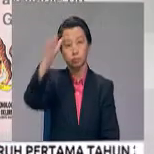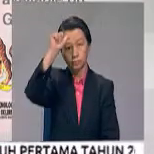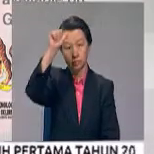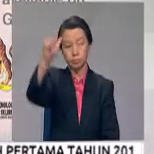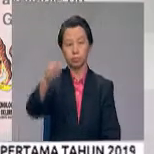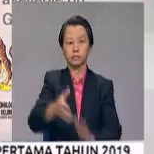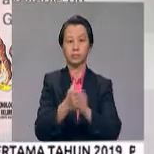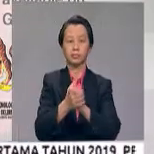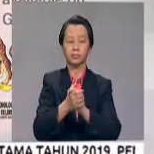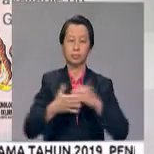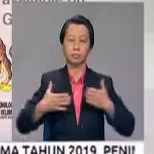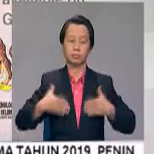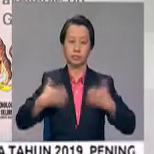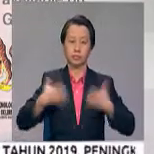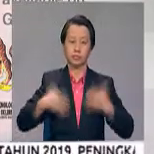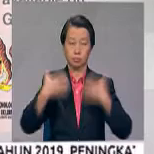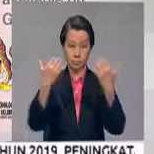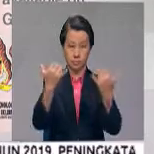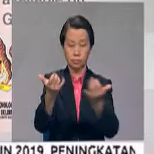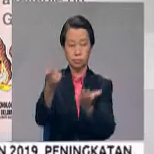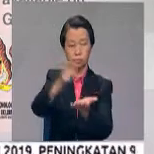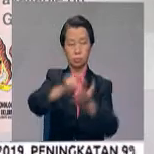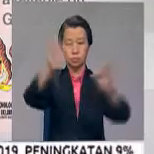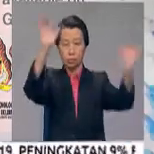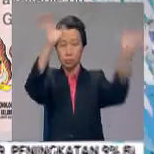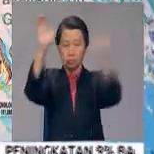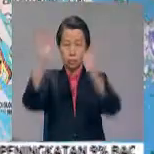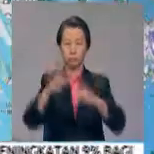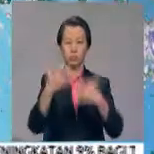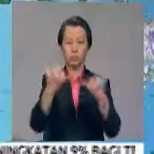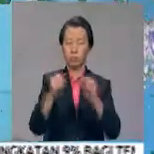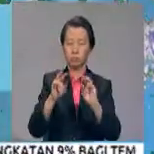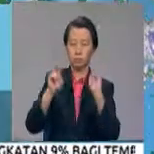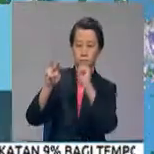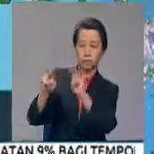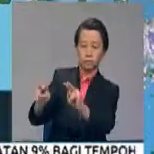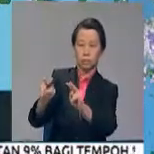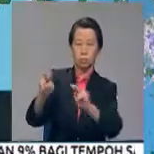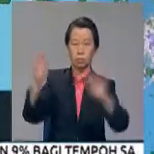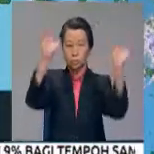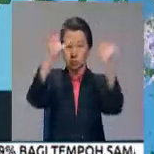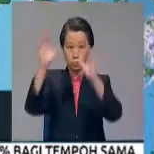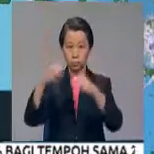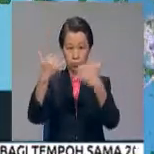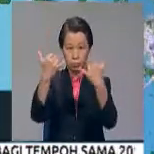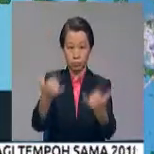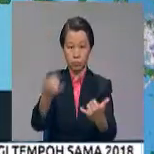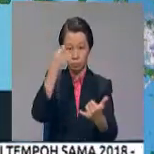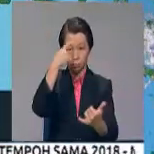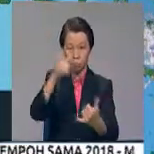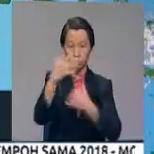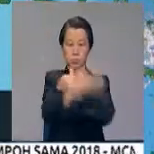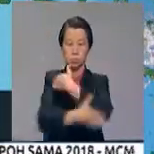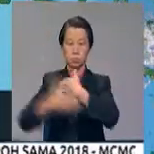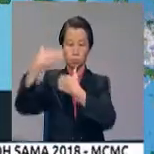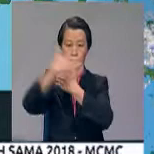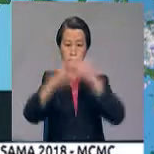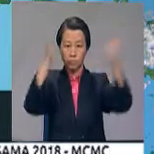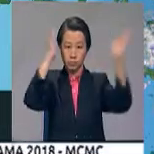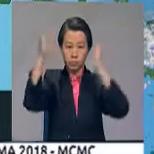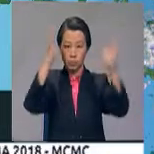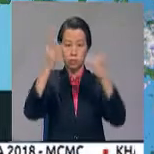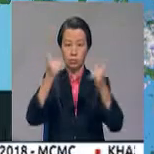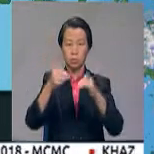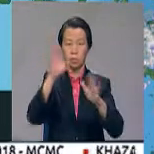Assalamualaikum dan salam sejahtera. Kita mulakan laporan cuaca pada hari ini dengan melihat keadaan cuaca semasa bagi rantau negara. Di mana waktu ini,